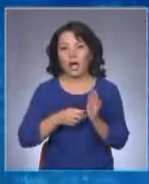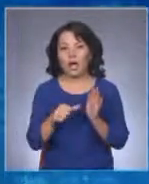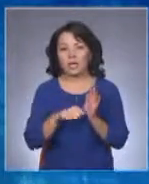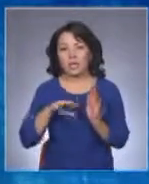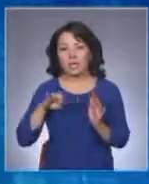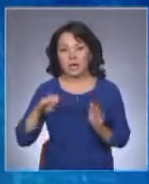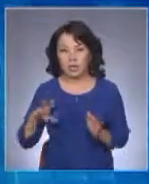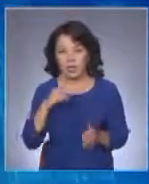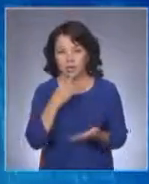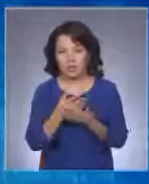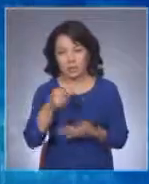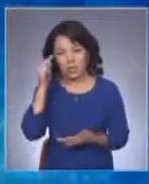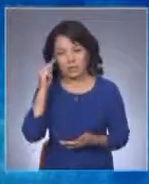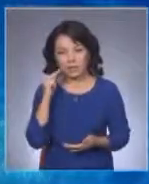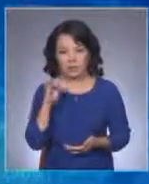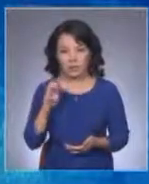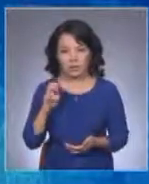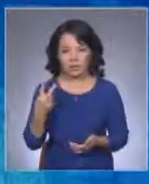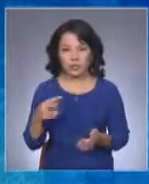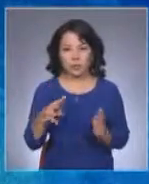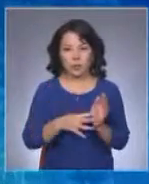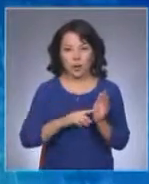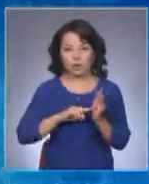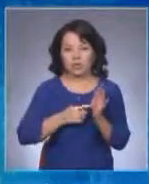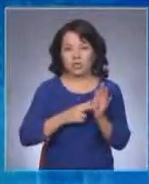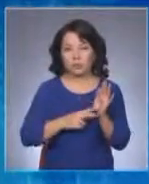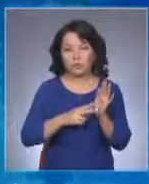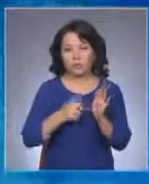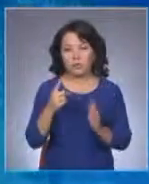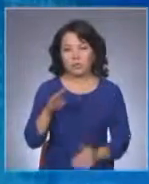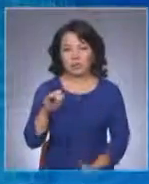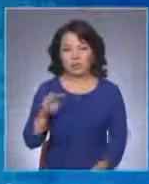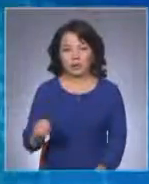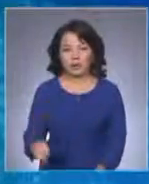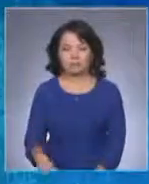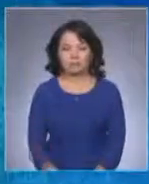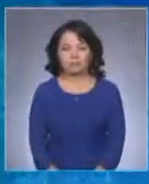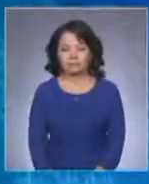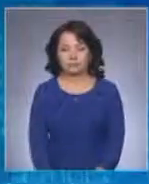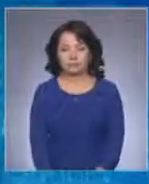6 тиынды межелеп тұр. Ал Қытай юані 29 теңге 71 тиынға тең.